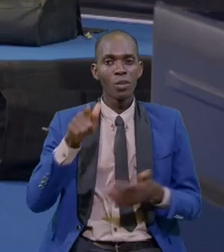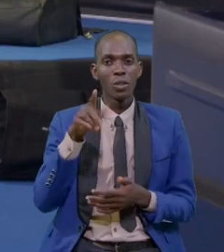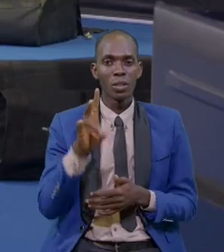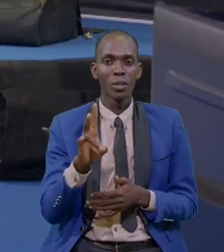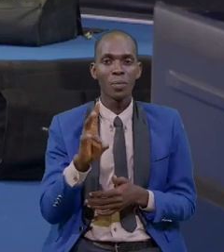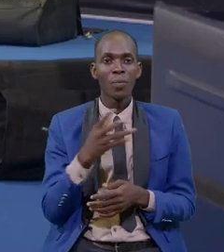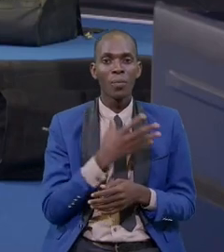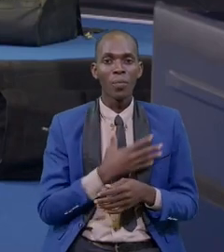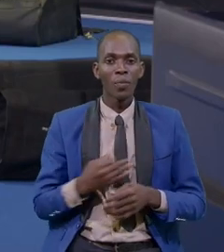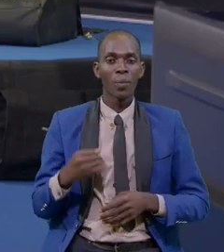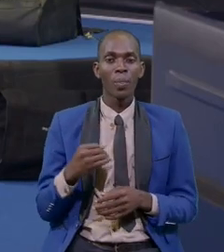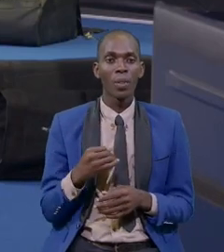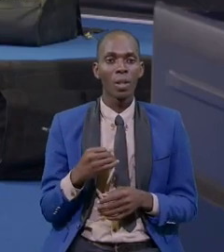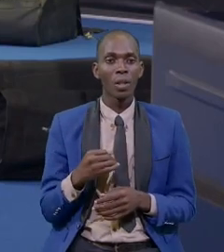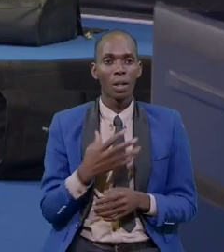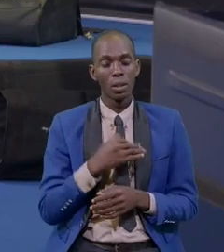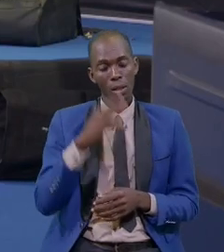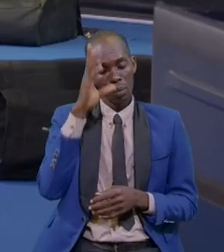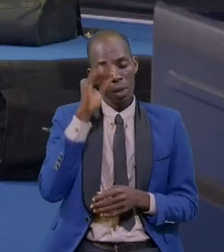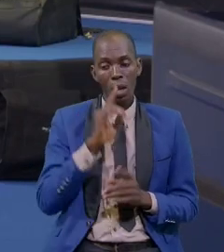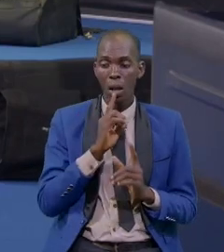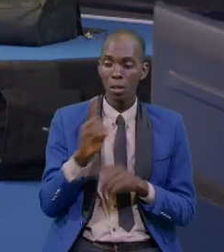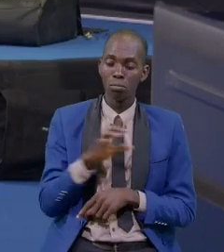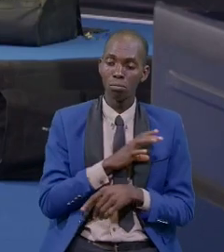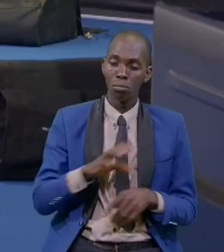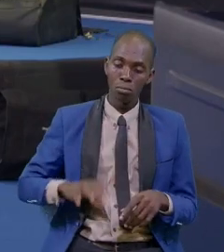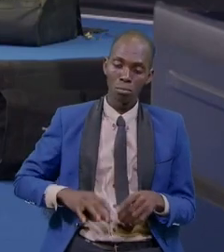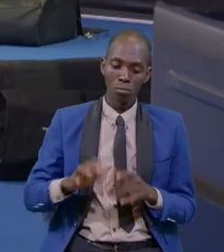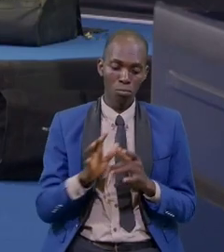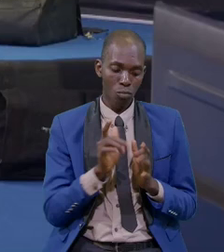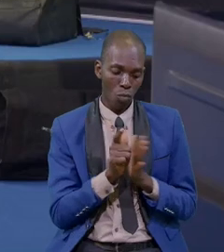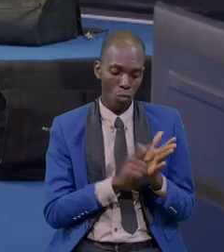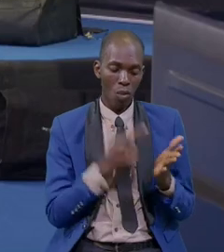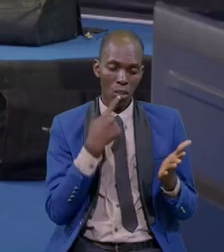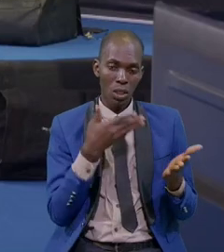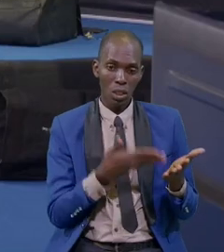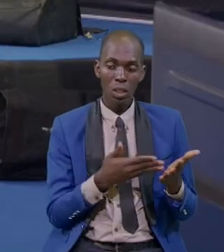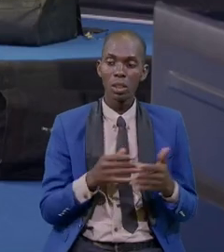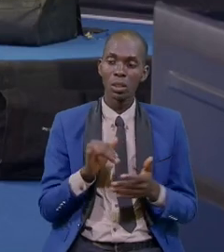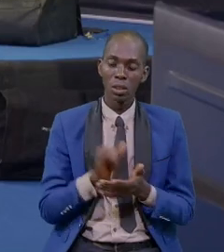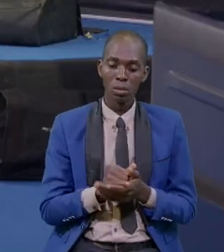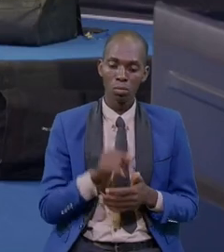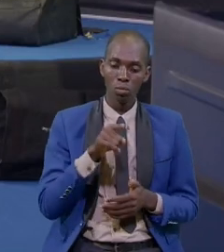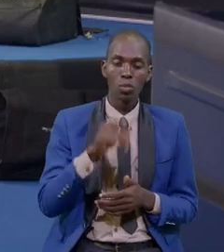Il répondit, tu aimeras le Seigneur ton Dieu de tout ton cœur,